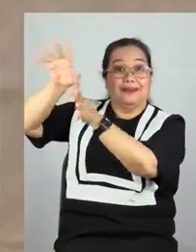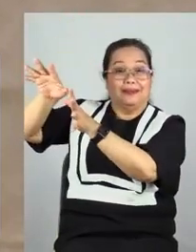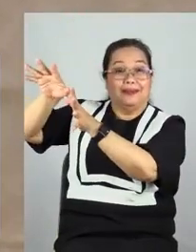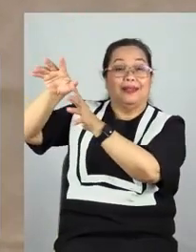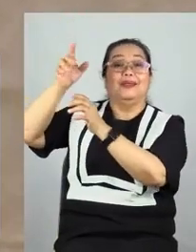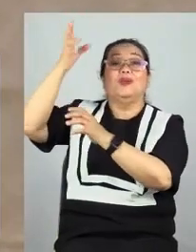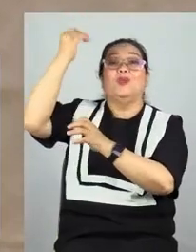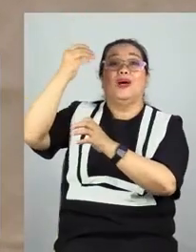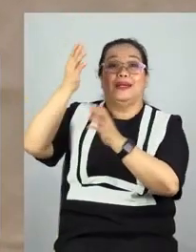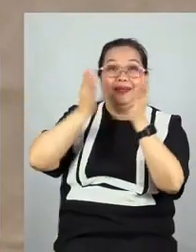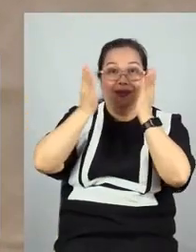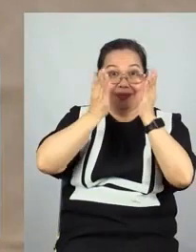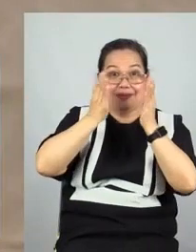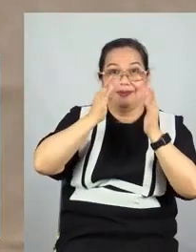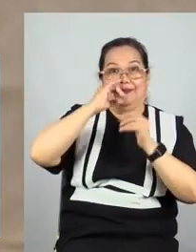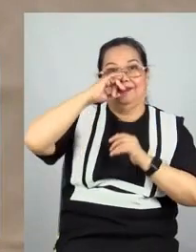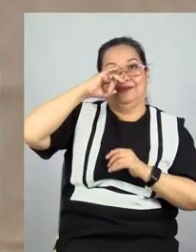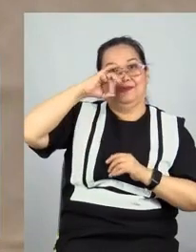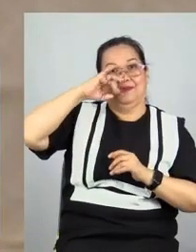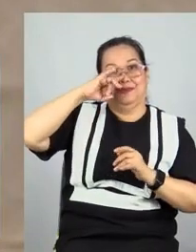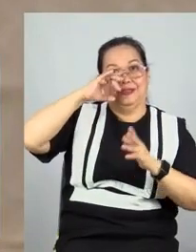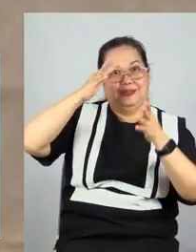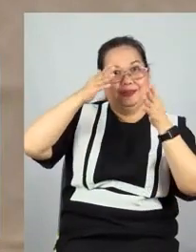nagpa-alipin siya sa panahon.